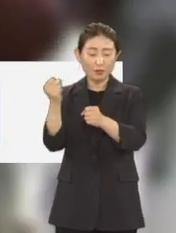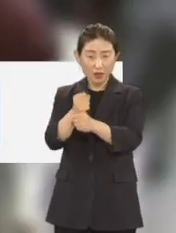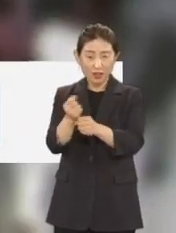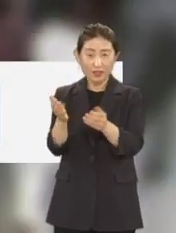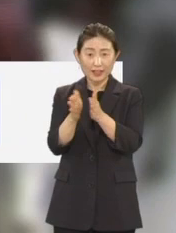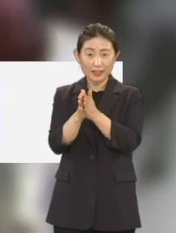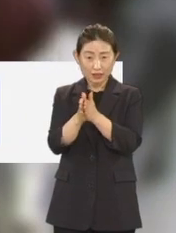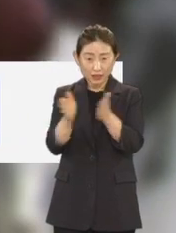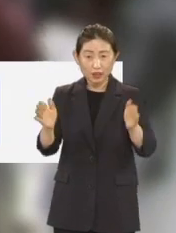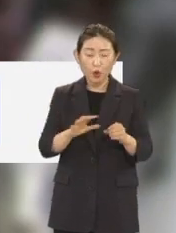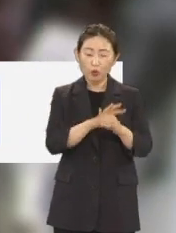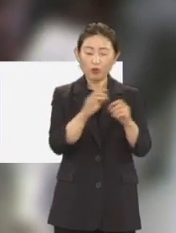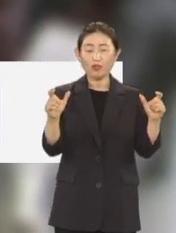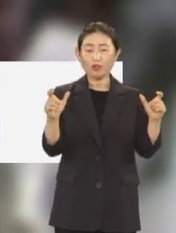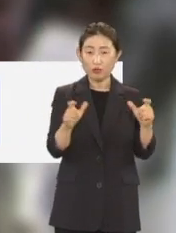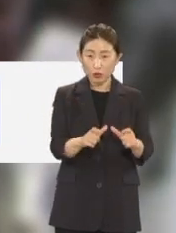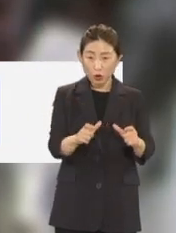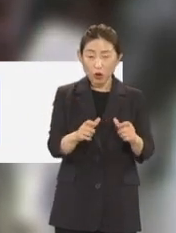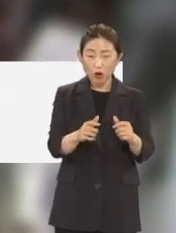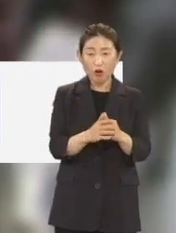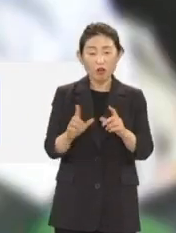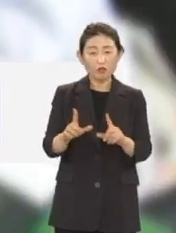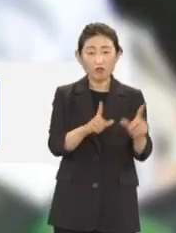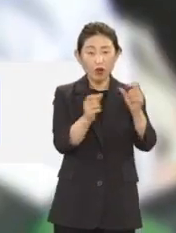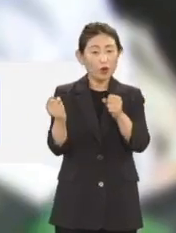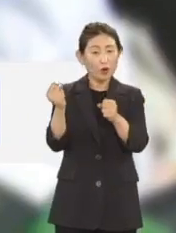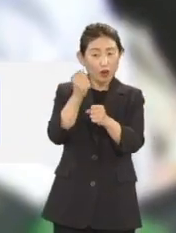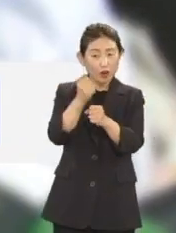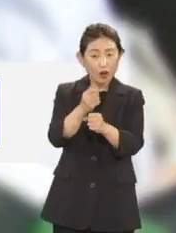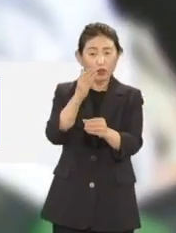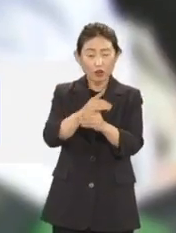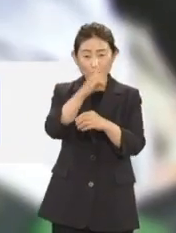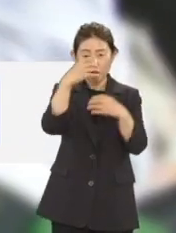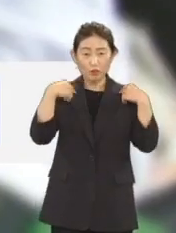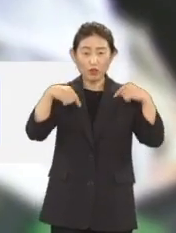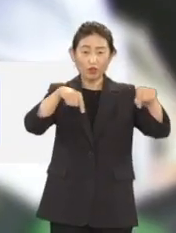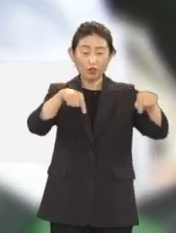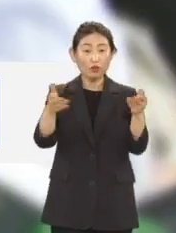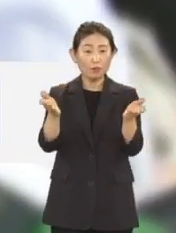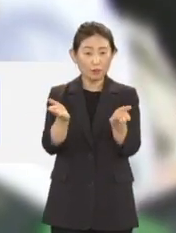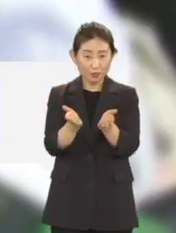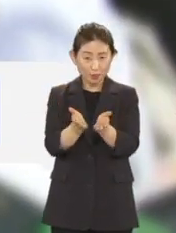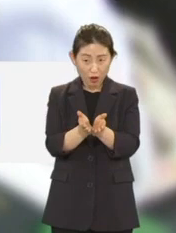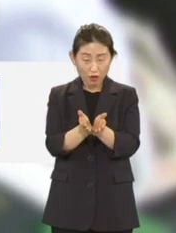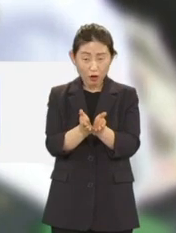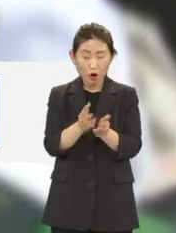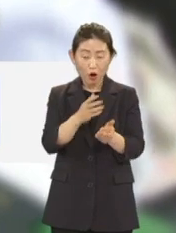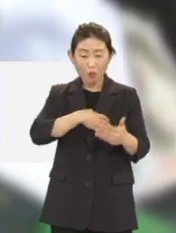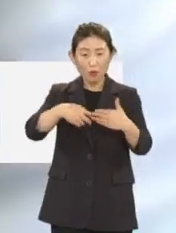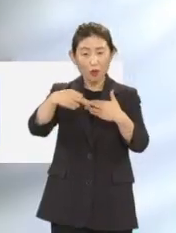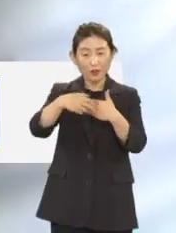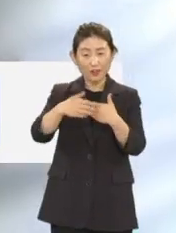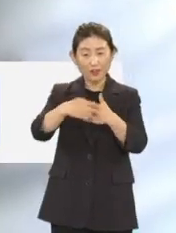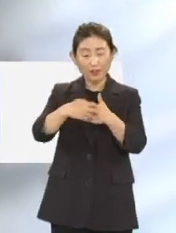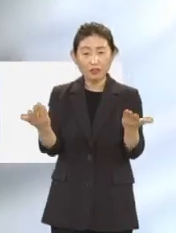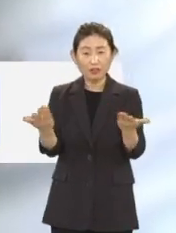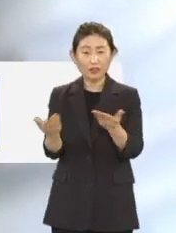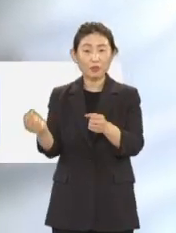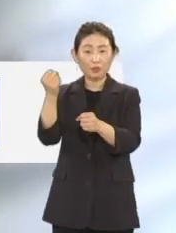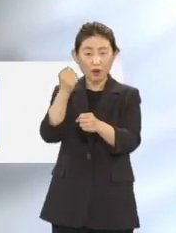대전시는 최근 코로나 감소세와 일상 회복의 속도를 내고 있는 정부 정책 등에 맞춰 보건소 진료 업무 재개를